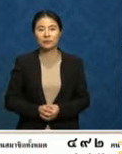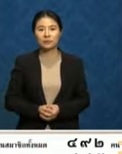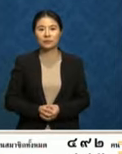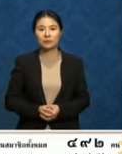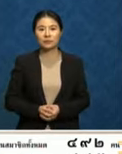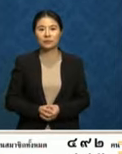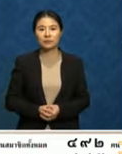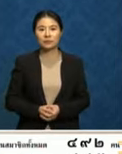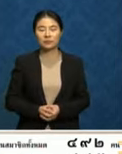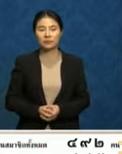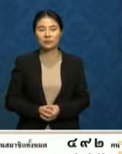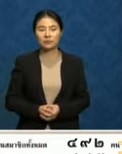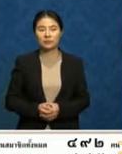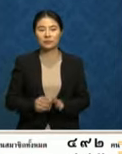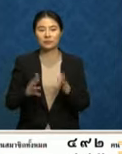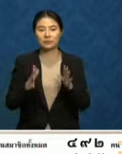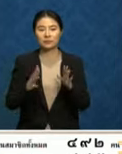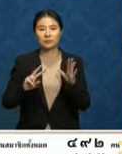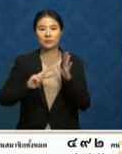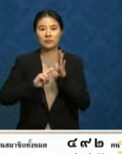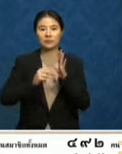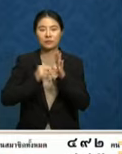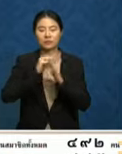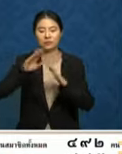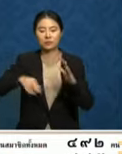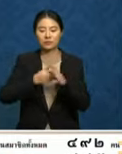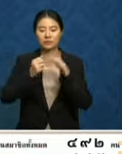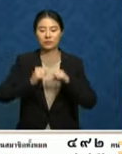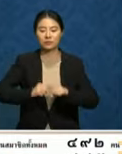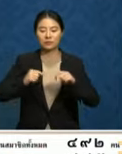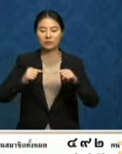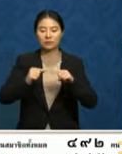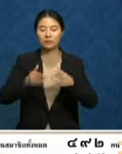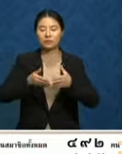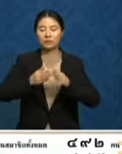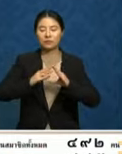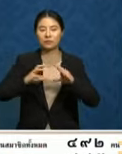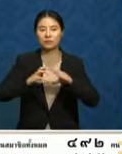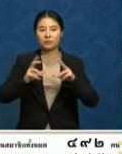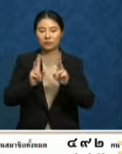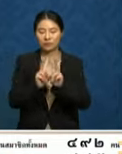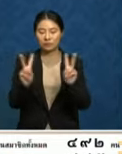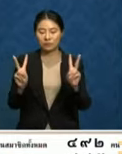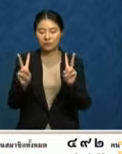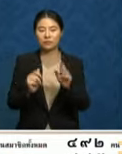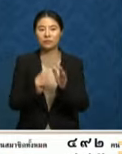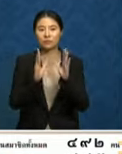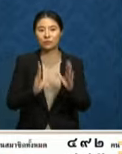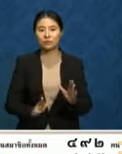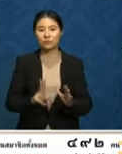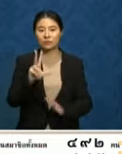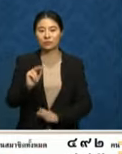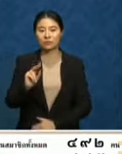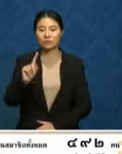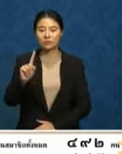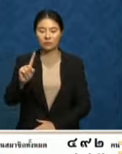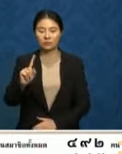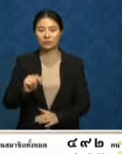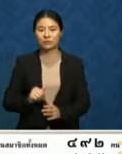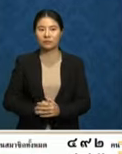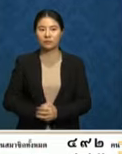ครับไม่มีนะครับถือว่าที่ประชุมมีมติให้ตั้งกรรมาธิการวิสามัญจำนวน 31